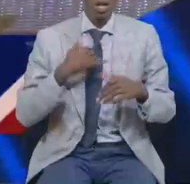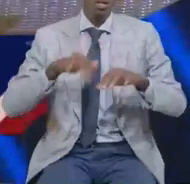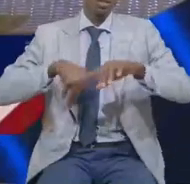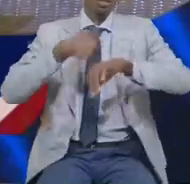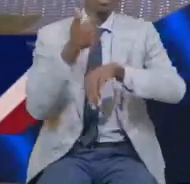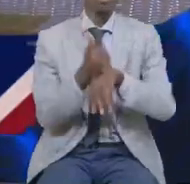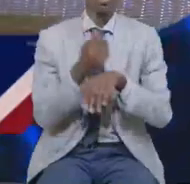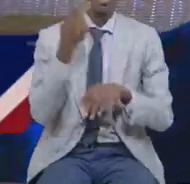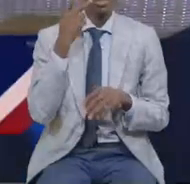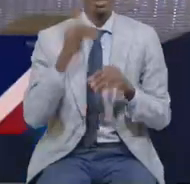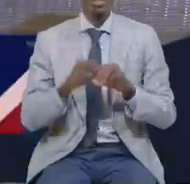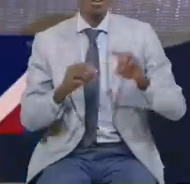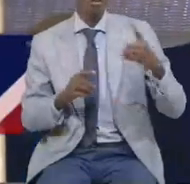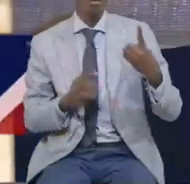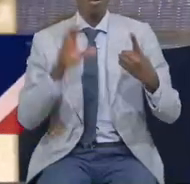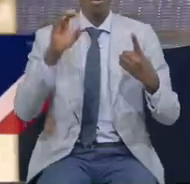Voyons,